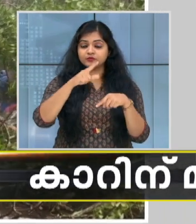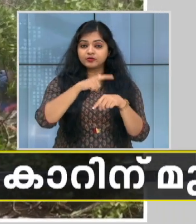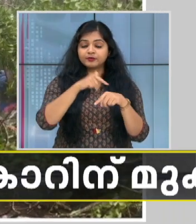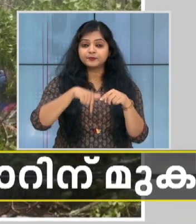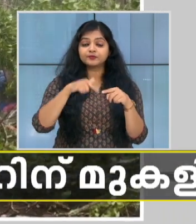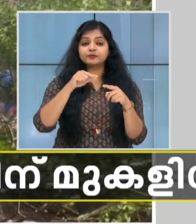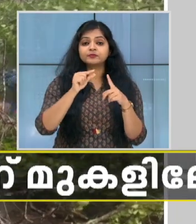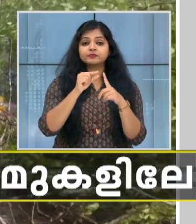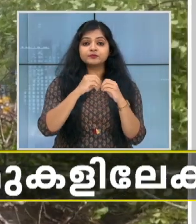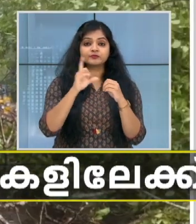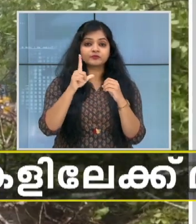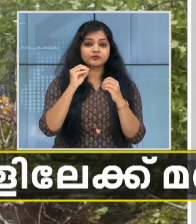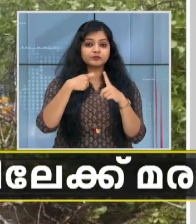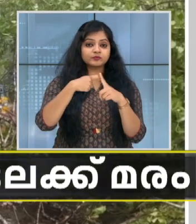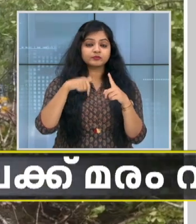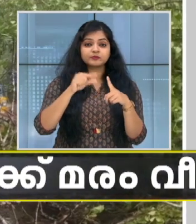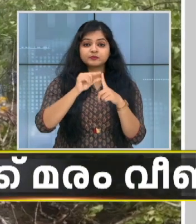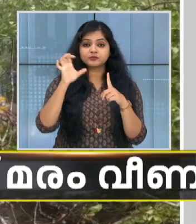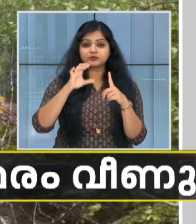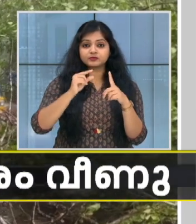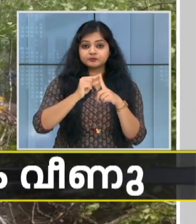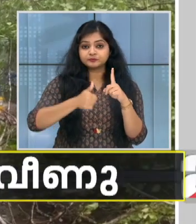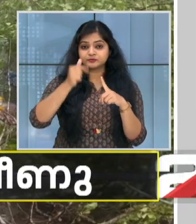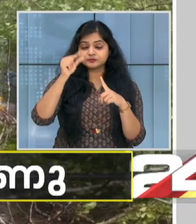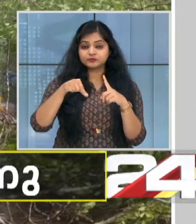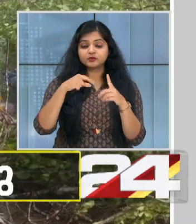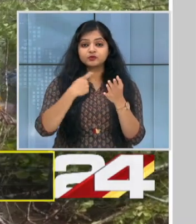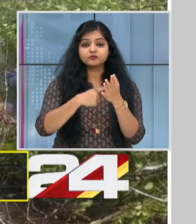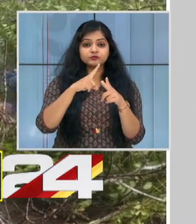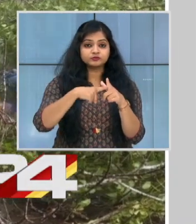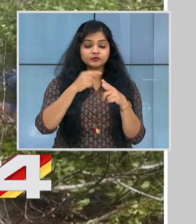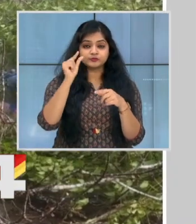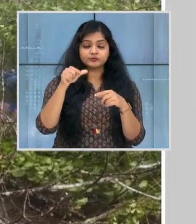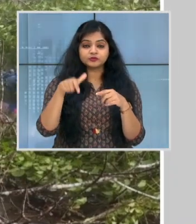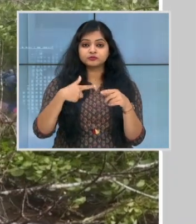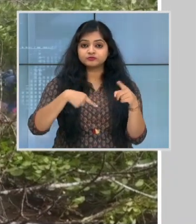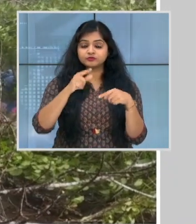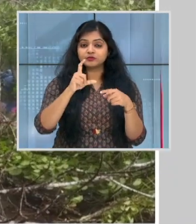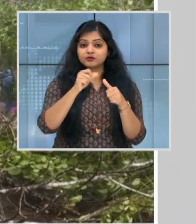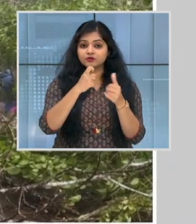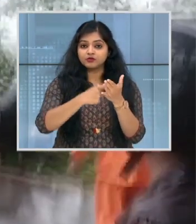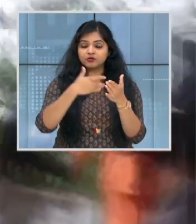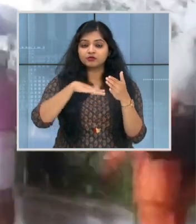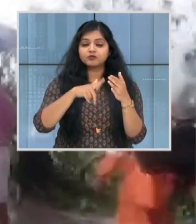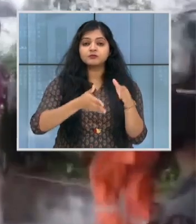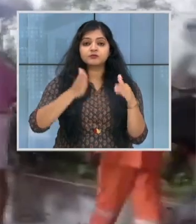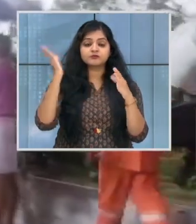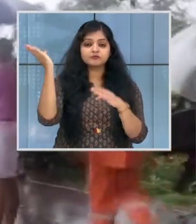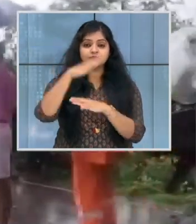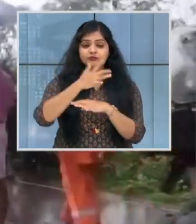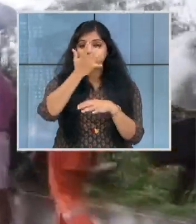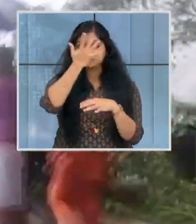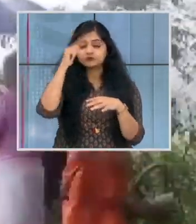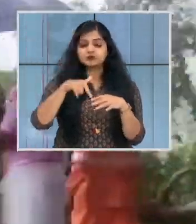ഇരിക്കൂർ ബ്ലോക്ക് പഞ്ചായത്ത് പ്രസിഡന്റ് റോബർട്ട് ജോർജ് സഞ്ചരിച്ച കാറിന് മുകളിലേക്ക് ഒരു മരം ഒടിഞ്ഞു വീഴുകയായിരുന്നു.